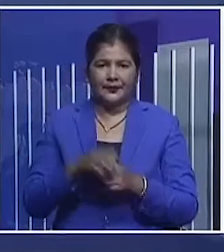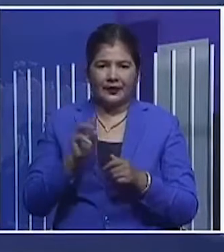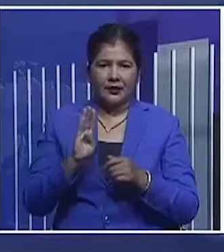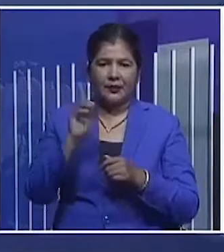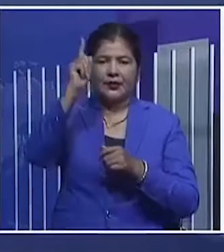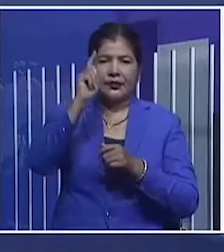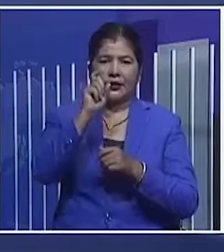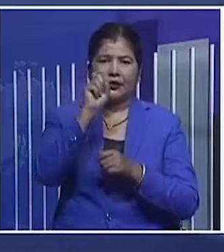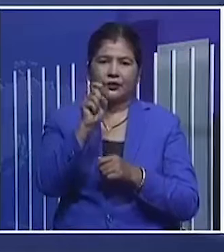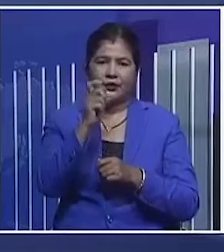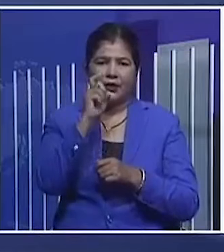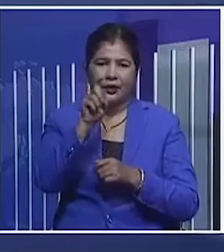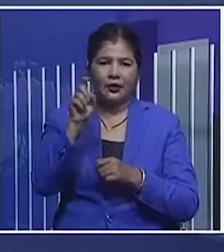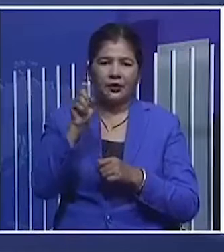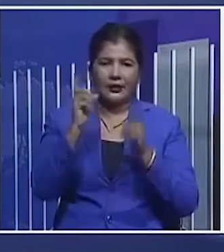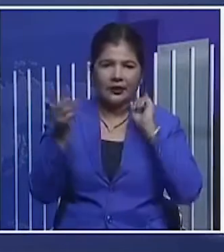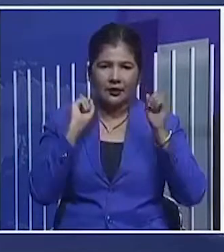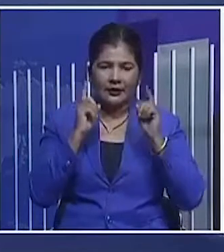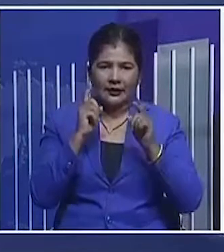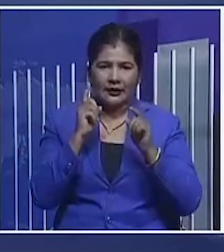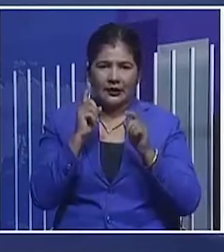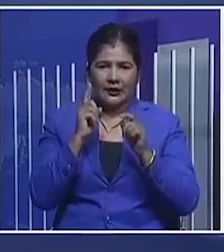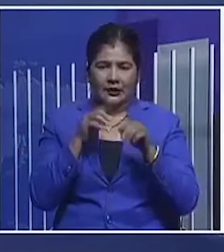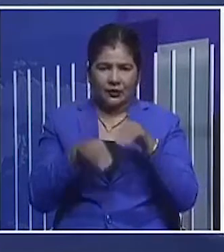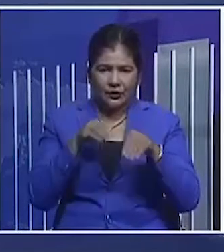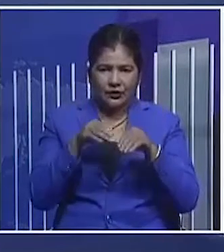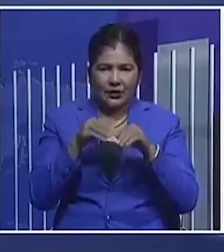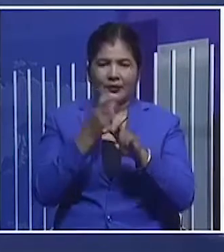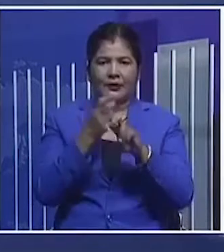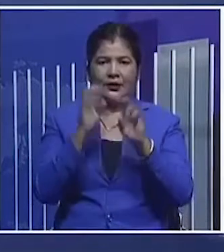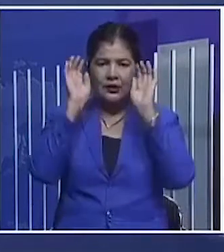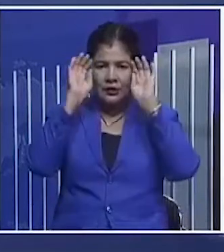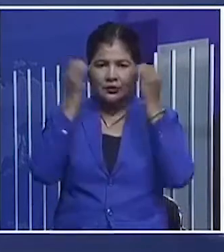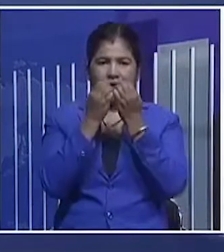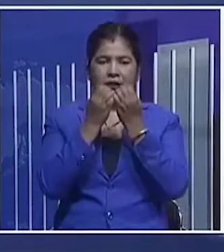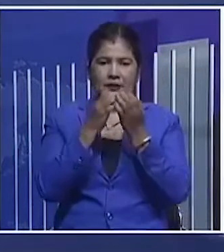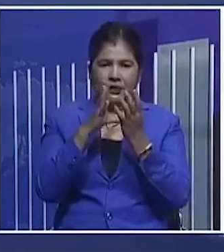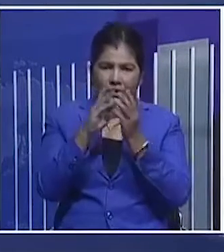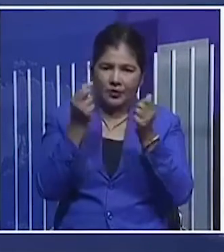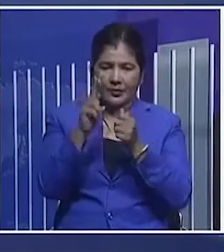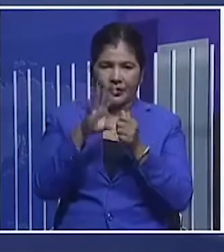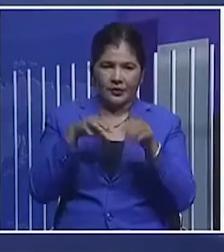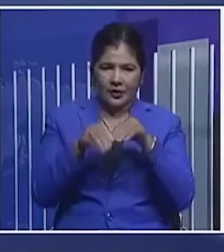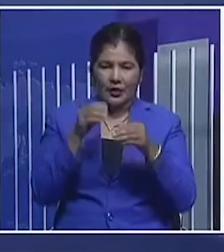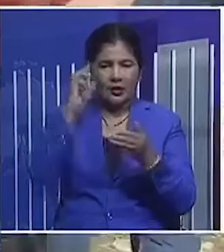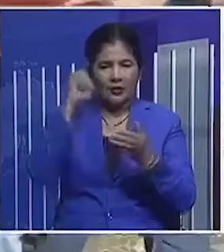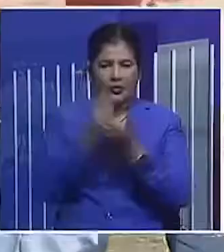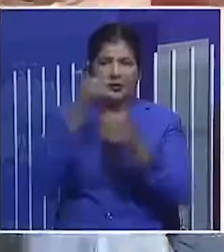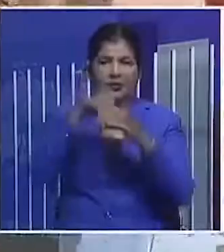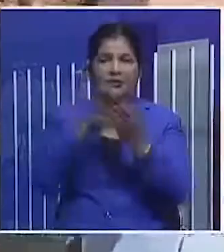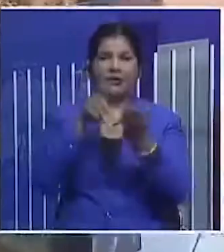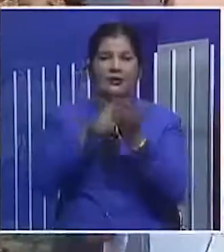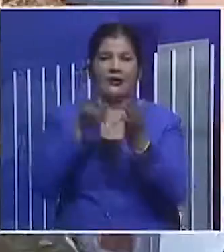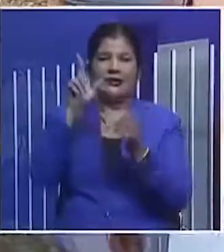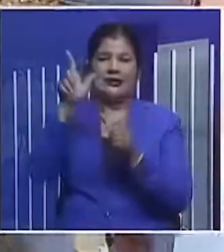बाजुराको बुढीगंगा नगरपालिकाको चुनाव कड़ा सुरक्षाका बीच सम्पन्न भएको छ। सबै मतदान केन्द्रमा बिहान